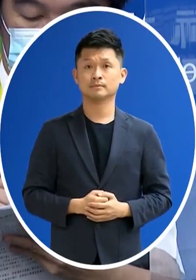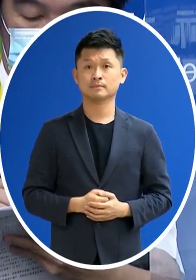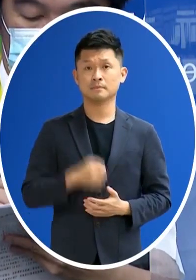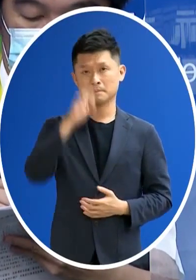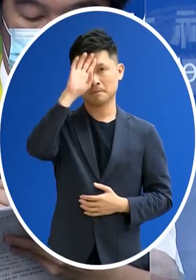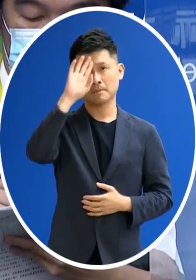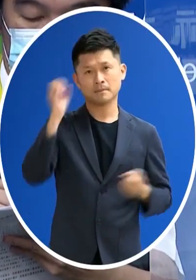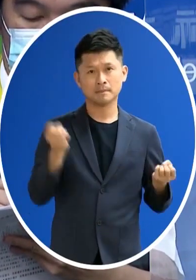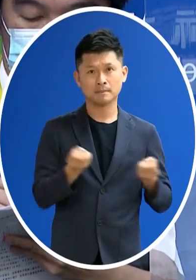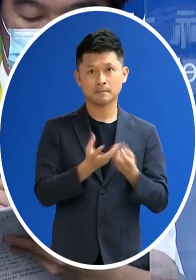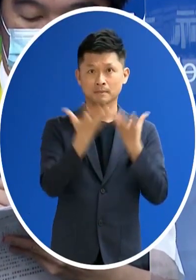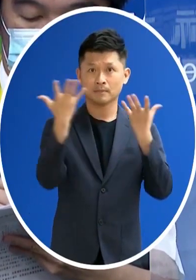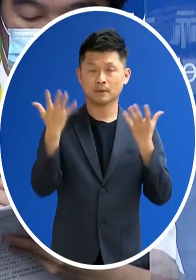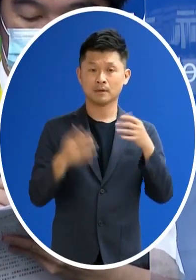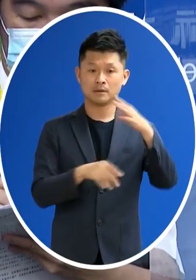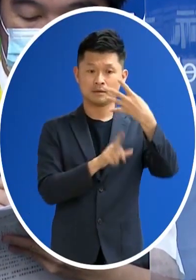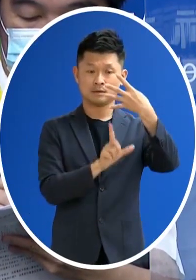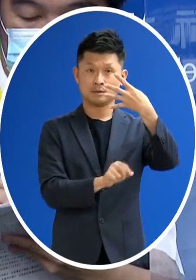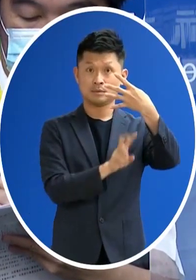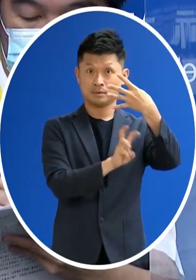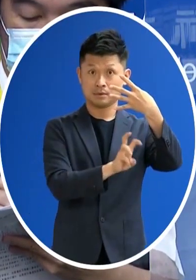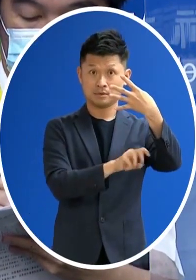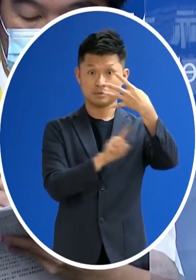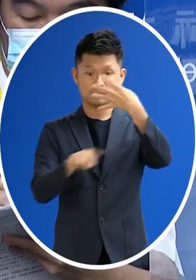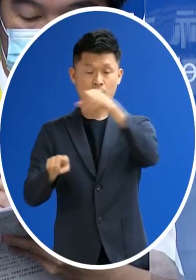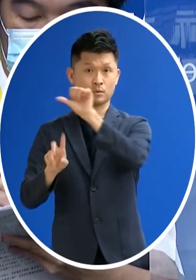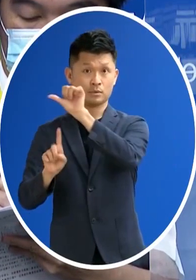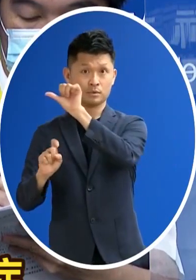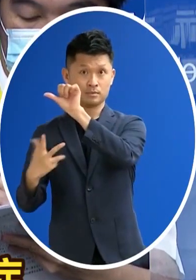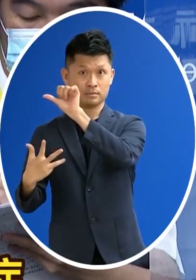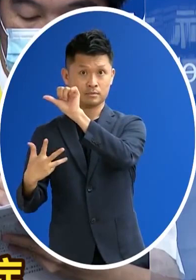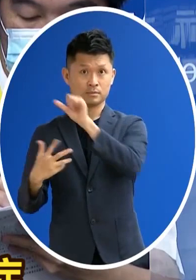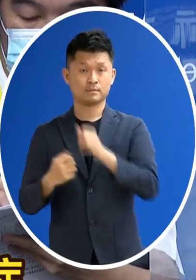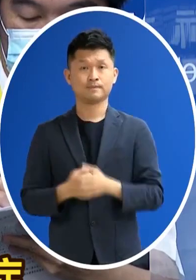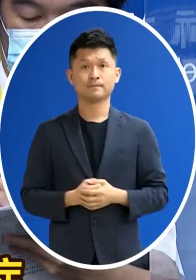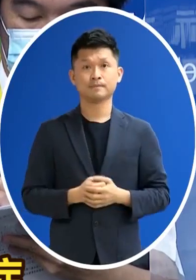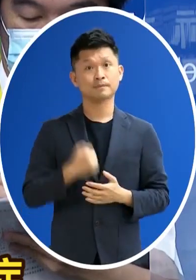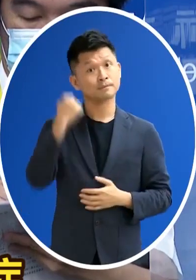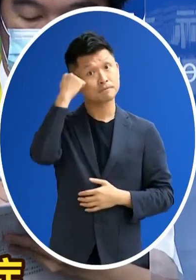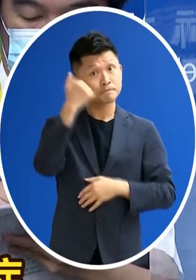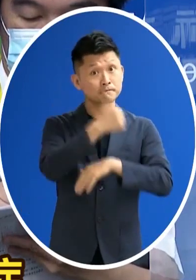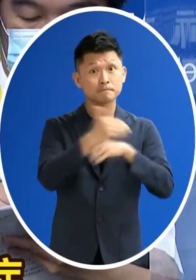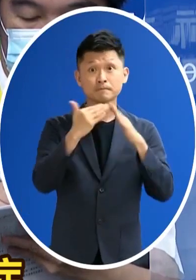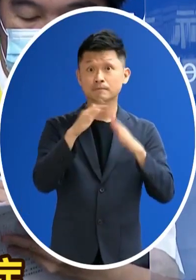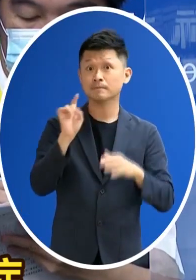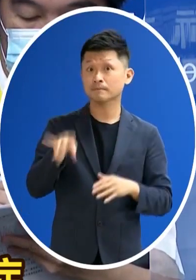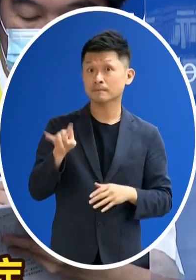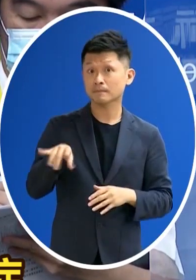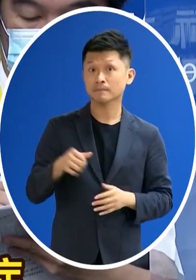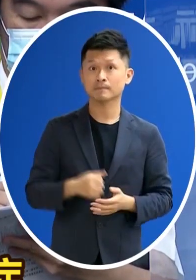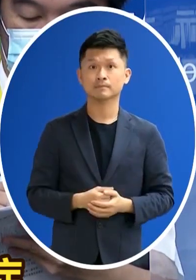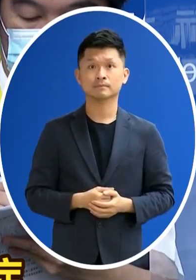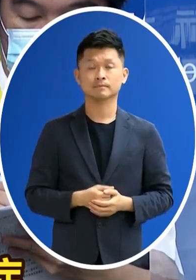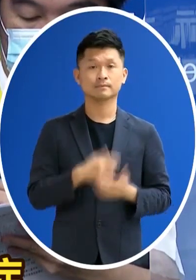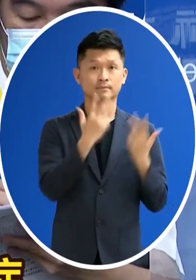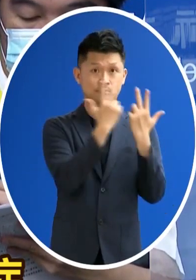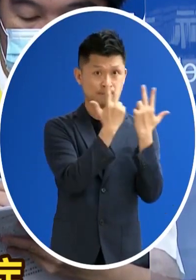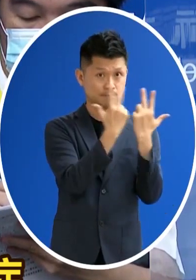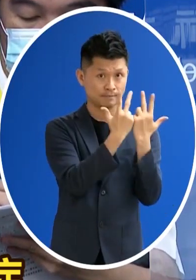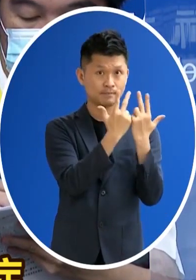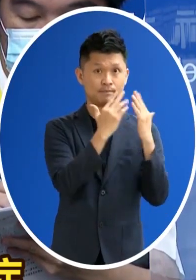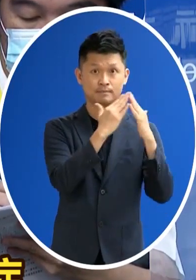病日裁剪日介于4月30日到5月18日，居住县市分为新北